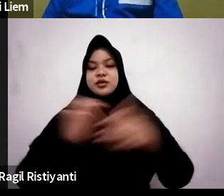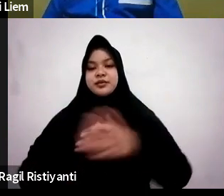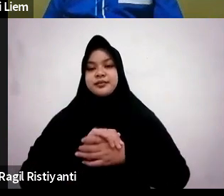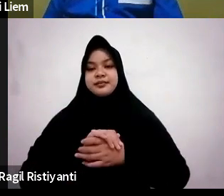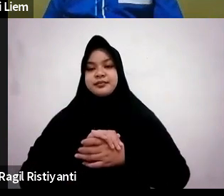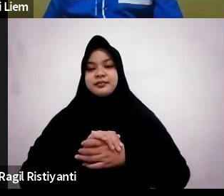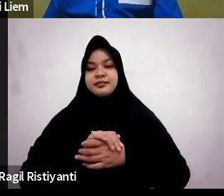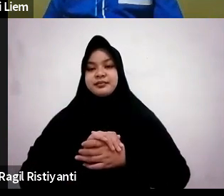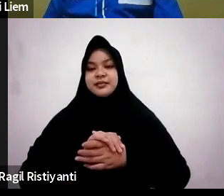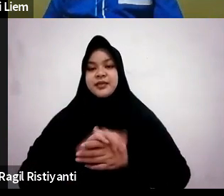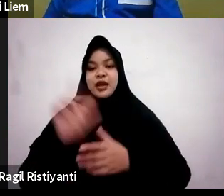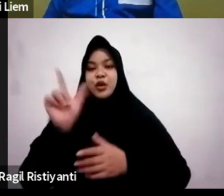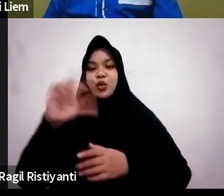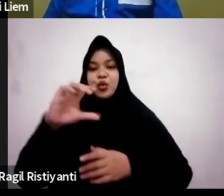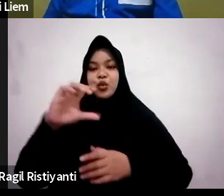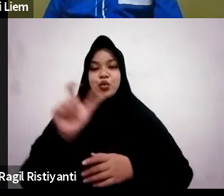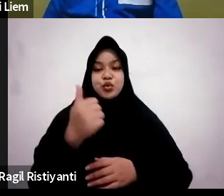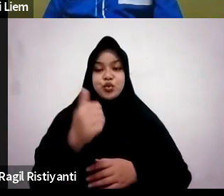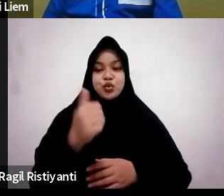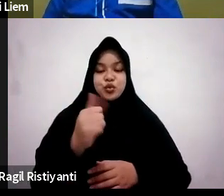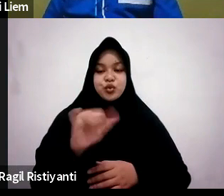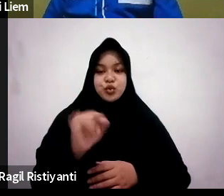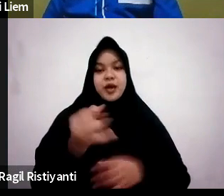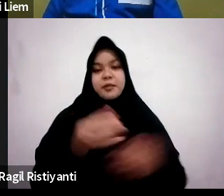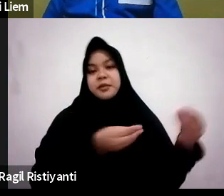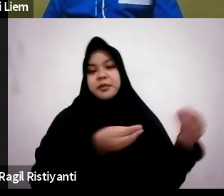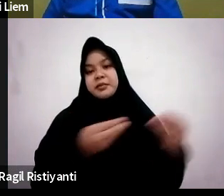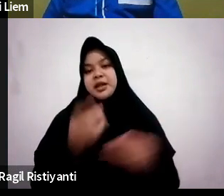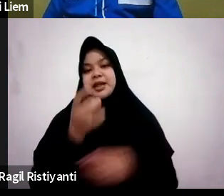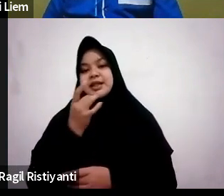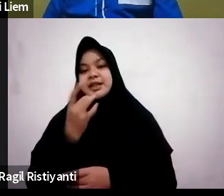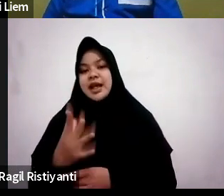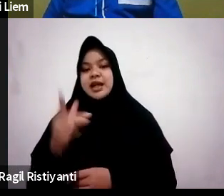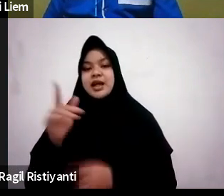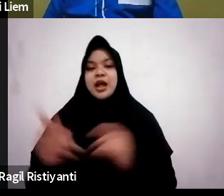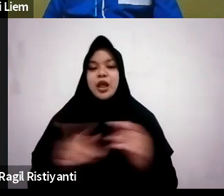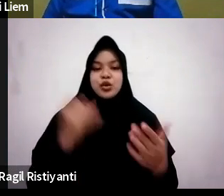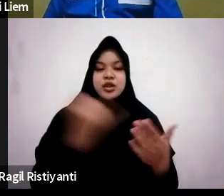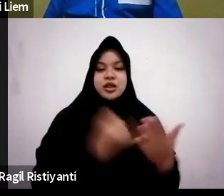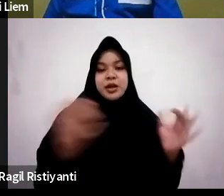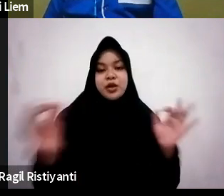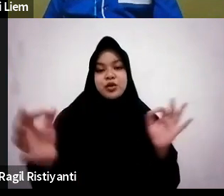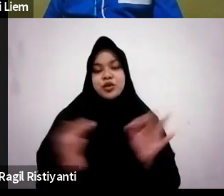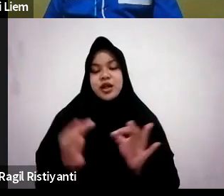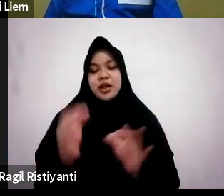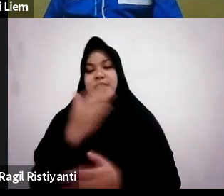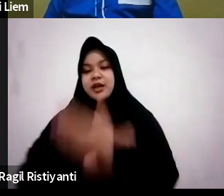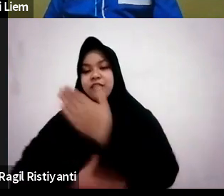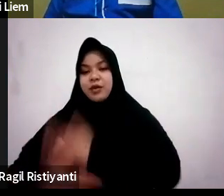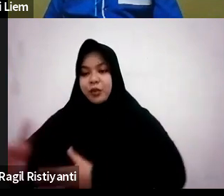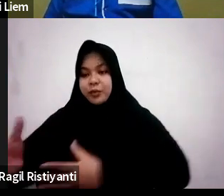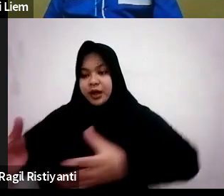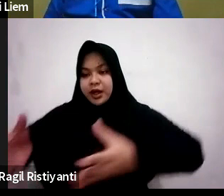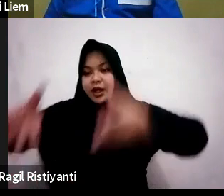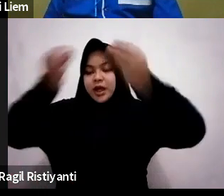nggak juga memberikan saran kalau seniman itu harus dekat-dekat dengan difable untuk menangkap realitas